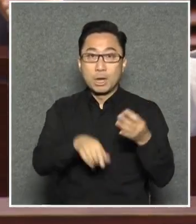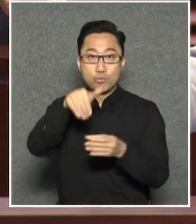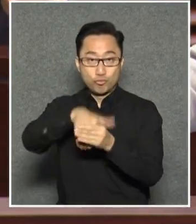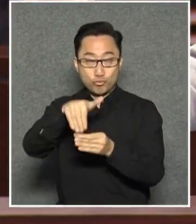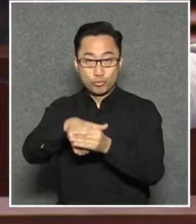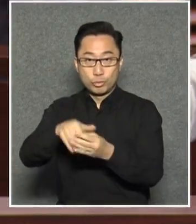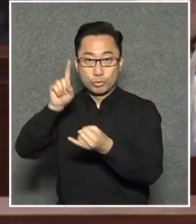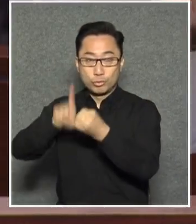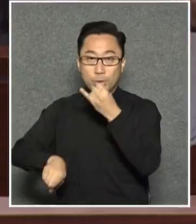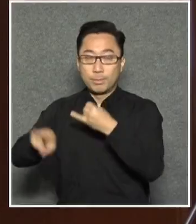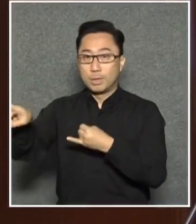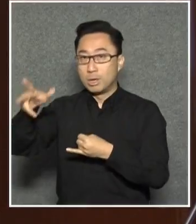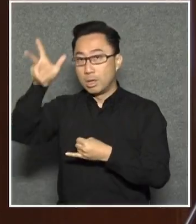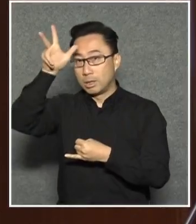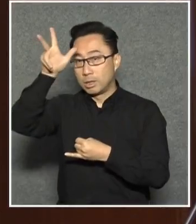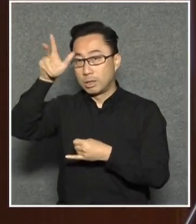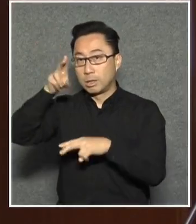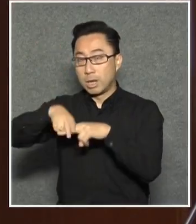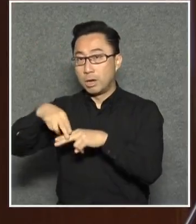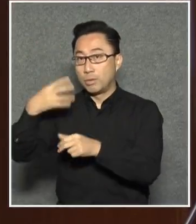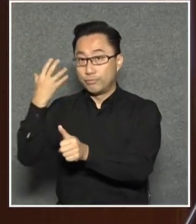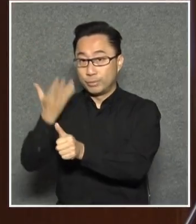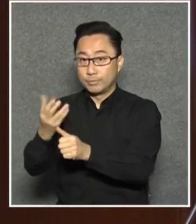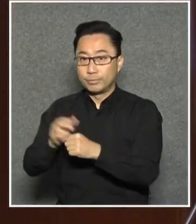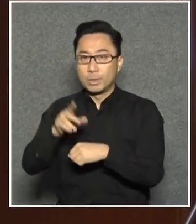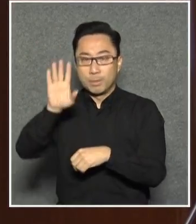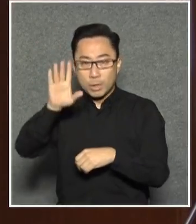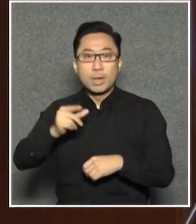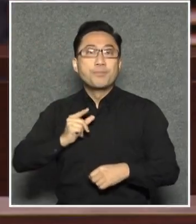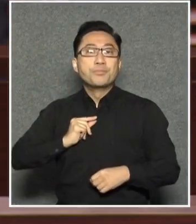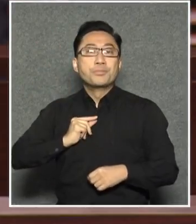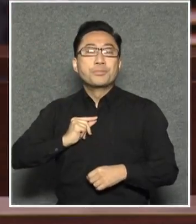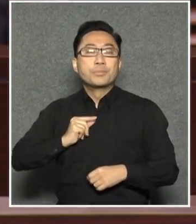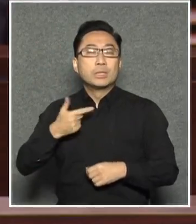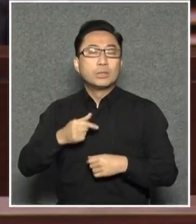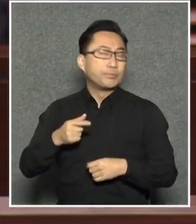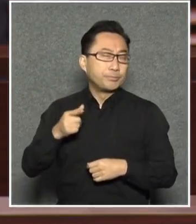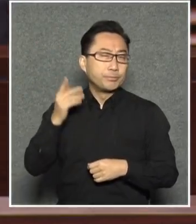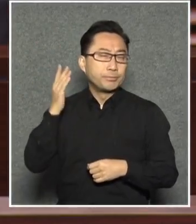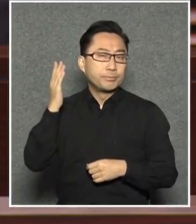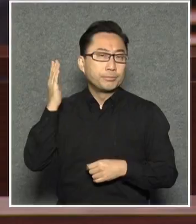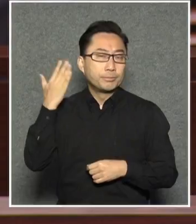命。 黃議員。 咁但係 你夾， 我想問個問題就係話， 你夾個麥喺度，因為好難聽啊，聽唔到。